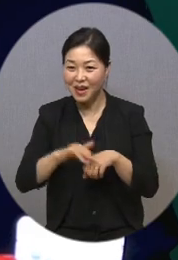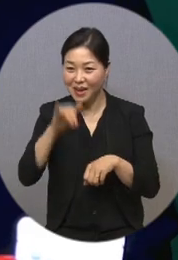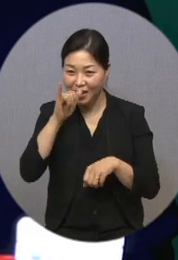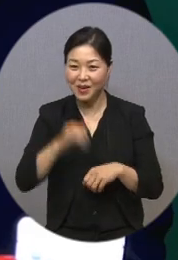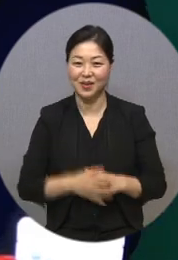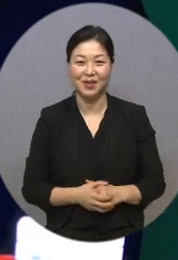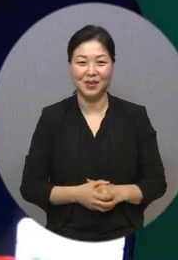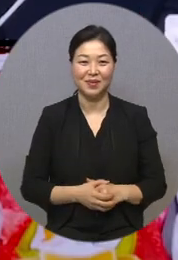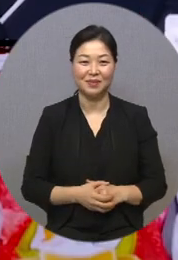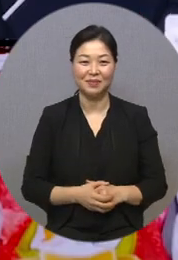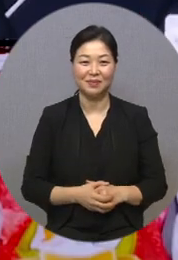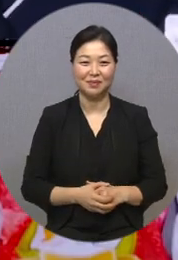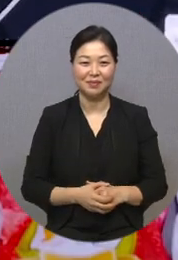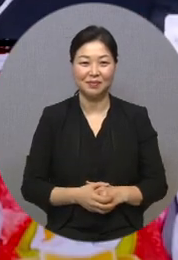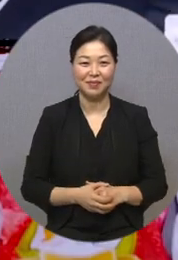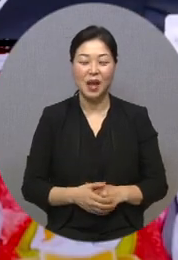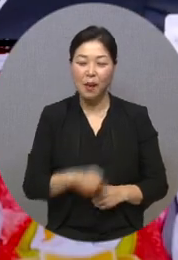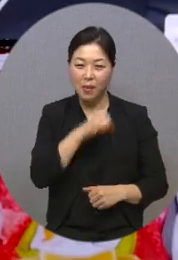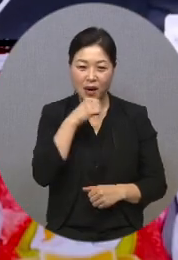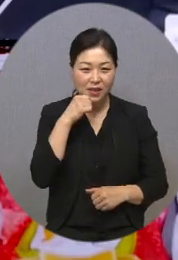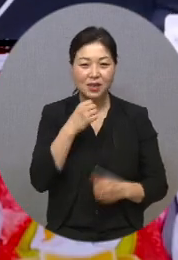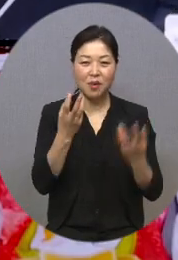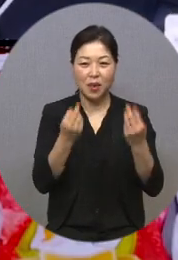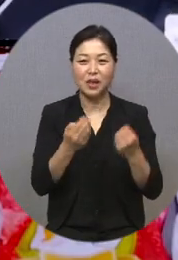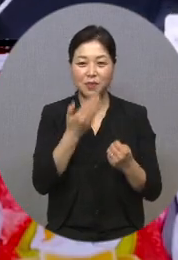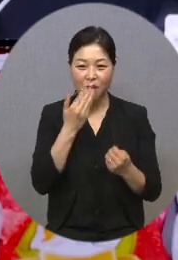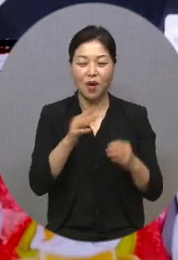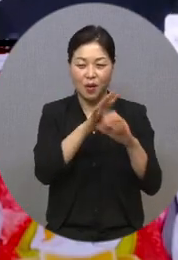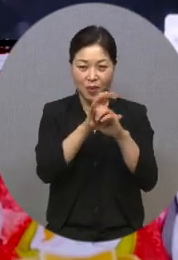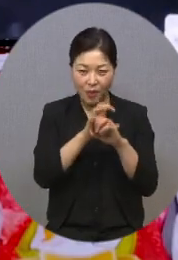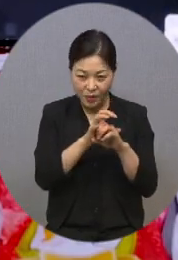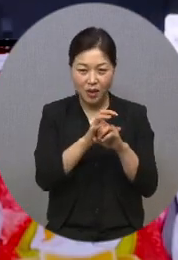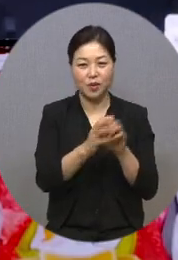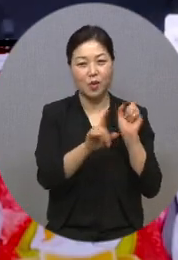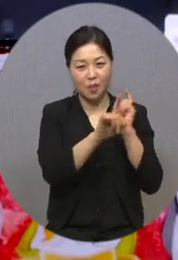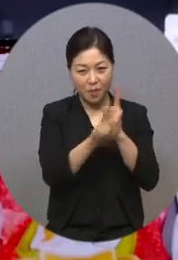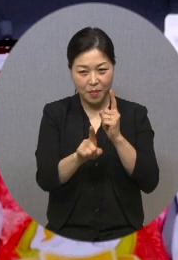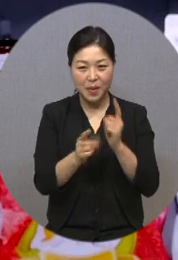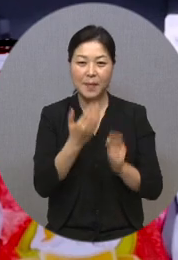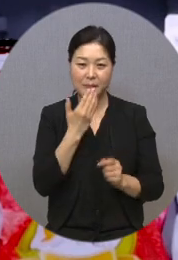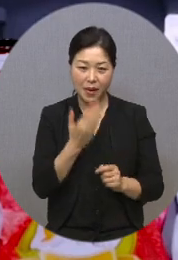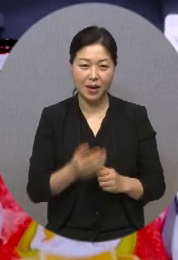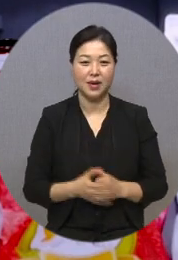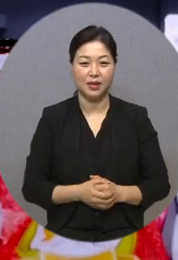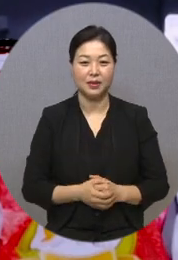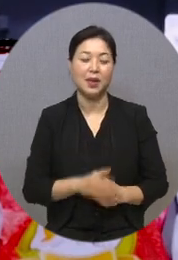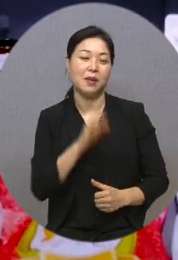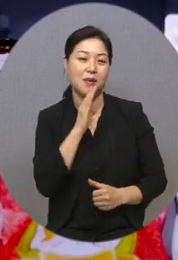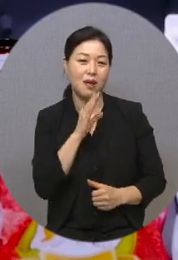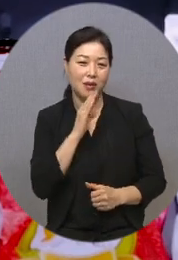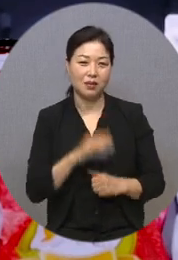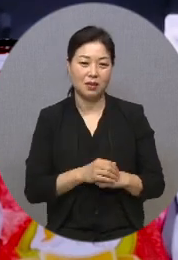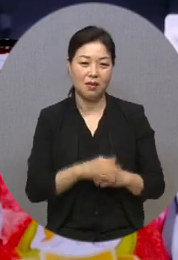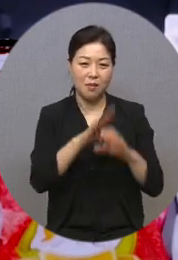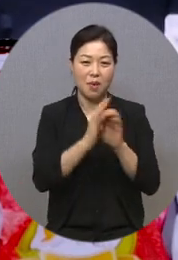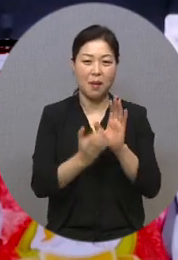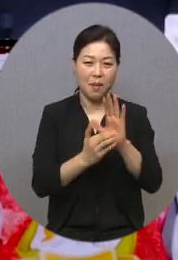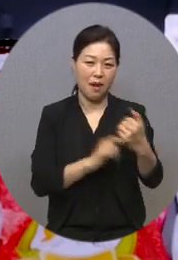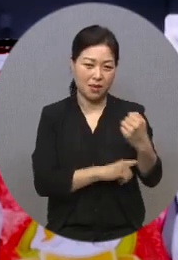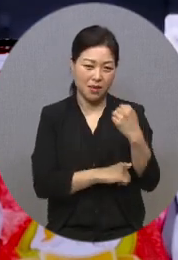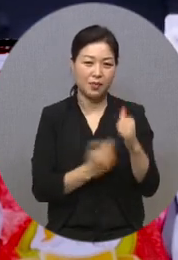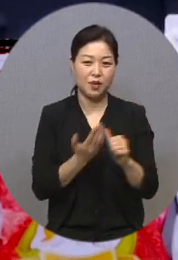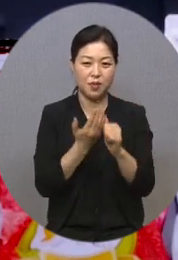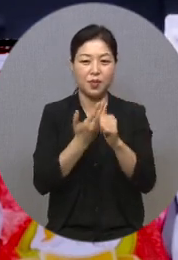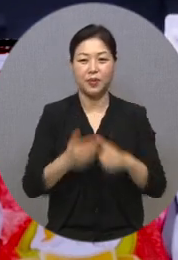맞구나. 맛있는 걸 많이 드셔야 코로나19도 이겨낼 수 있어요. 맞습니다. 면역을 이기는 지금 면역력 싸움이거든요. 그렇습니다. 네.